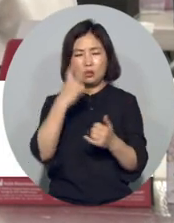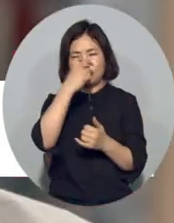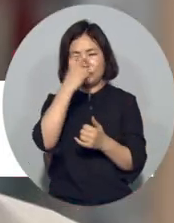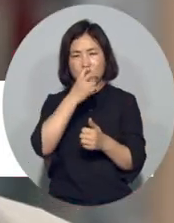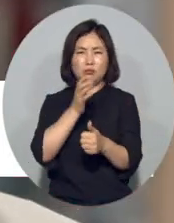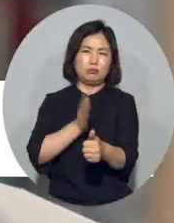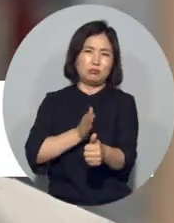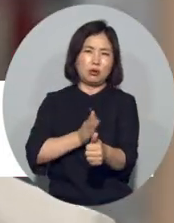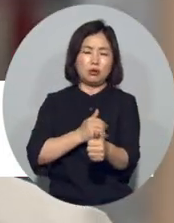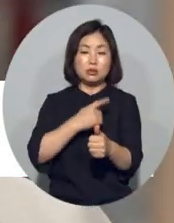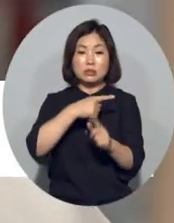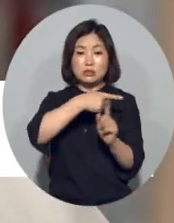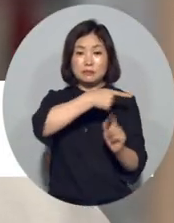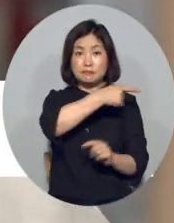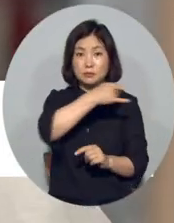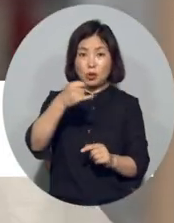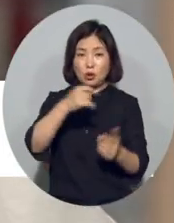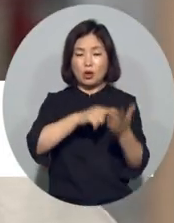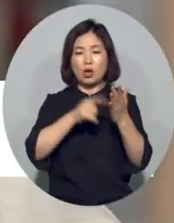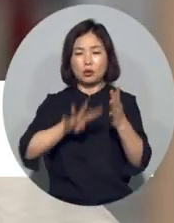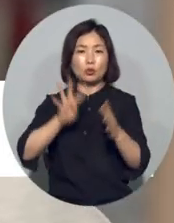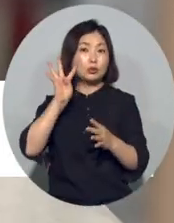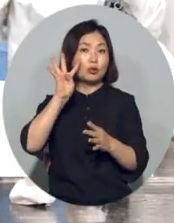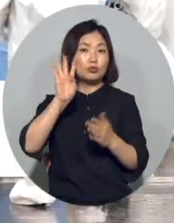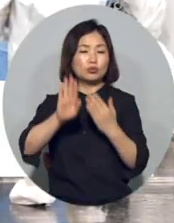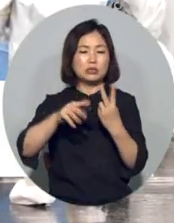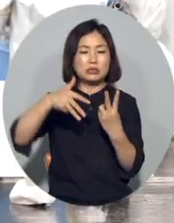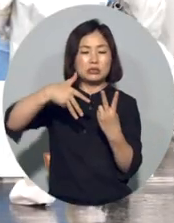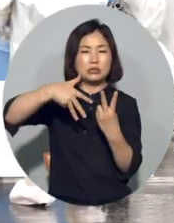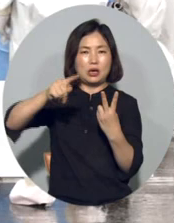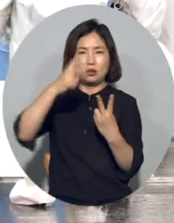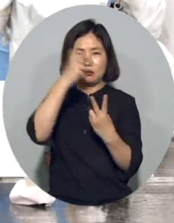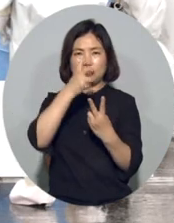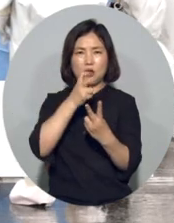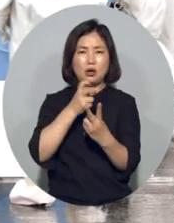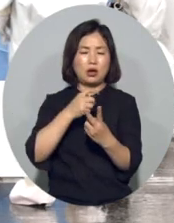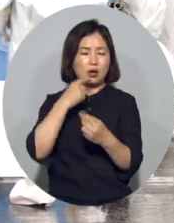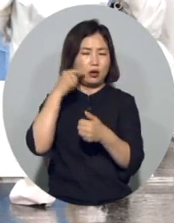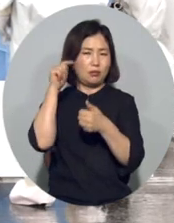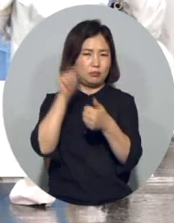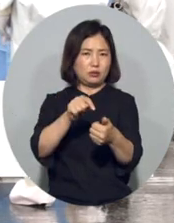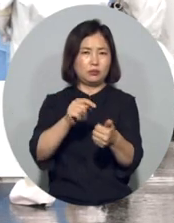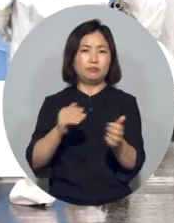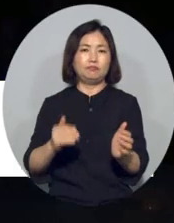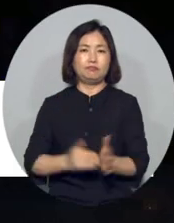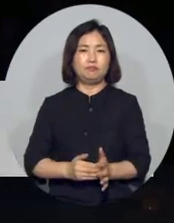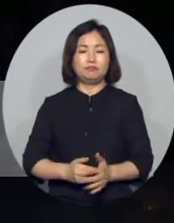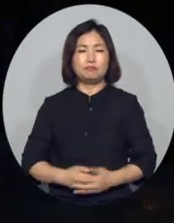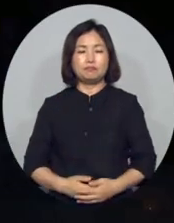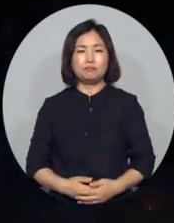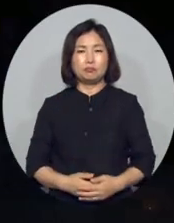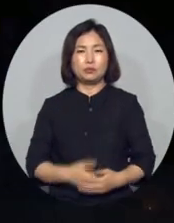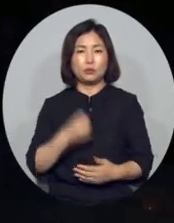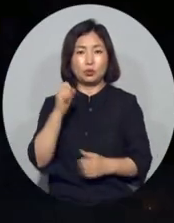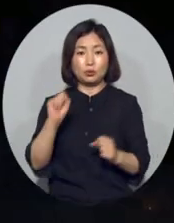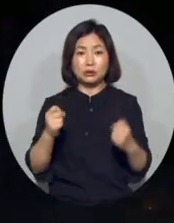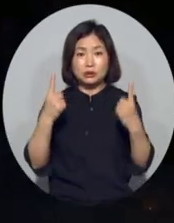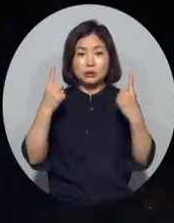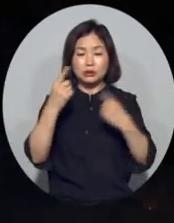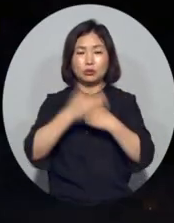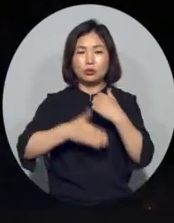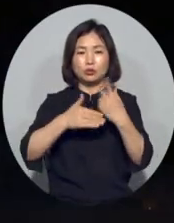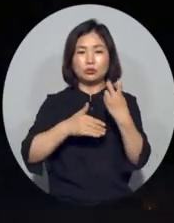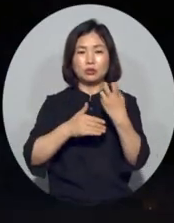검사를 받고 음성이 나오더라도 4일 뒤 2차 검사를 하라는 행정 명령을 내렸습니다. 이와 함께